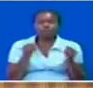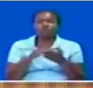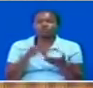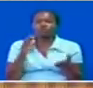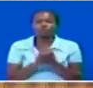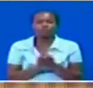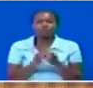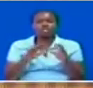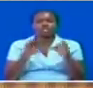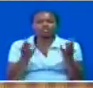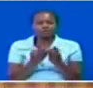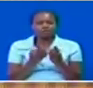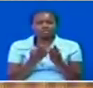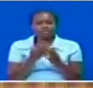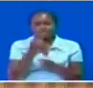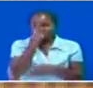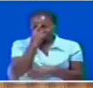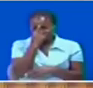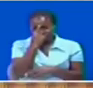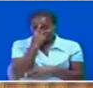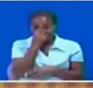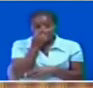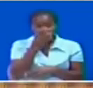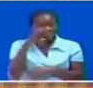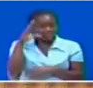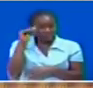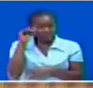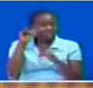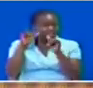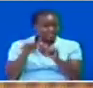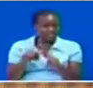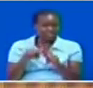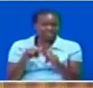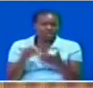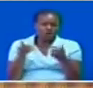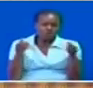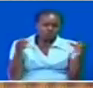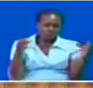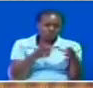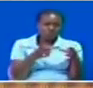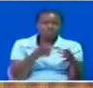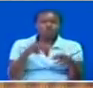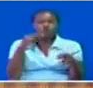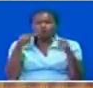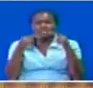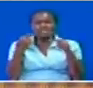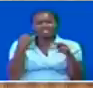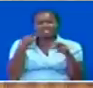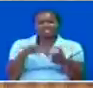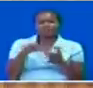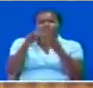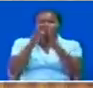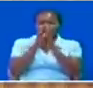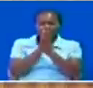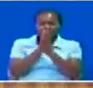Jamii ya Wahindi ya Shree Swaminarayan wanaoishi mjini Mombasa walikusanyika kwenye hoteli moja hapo jana kwa sala maalum ya kudumisha